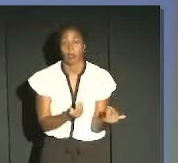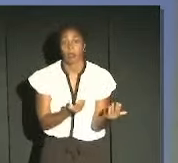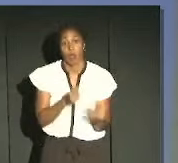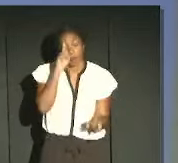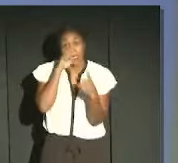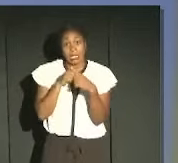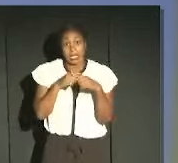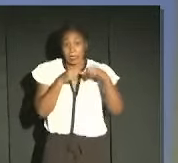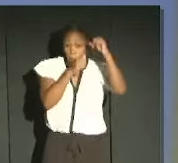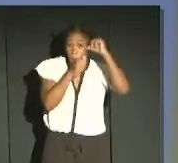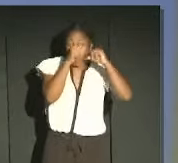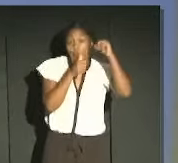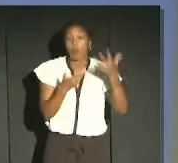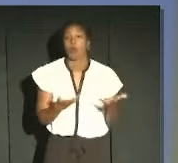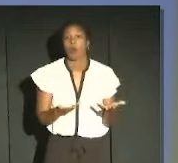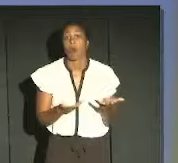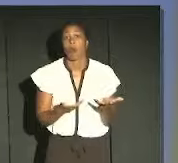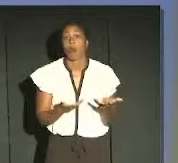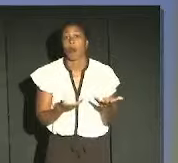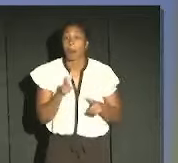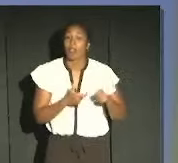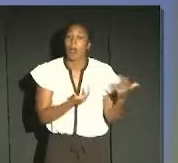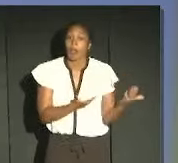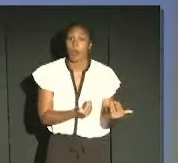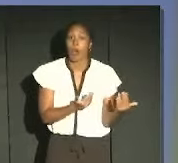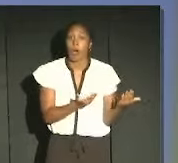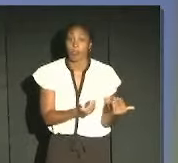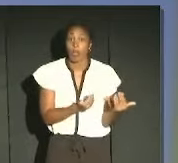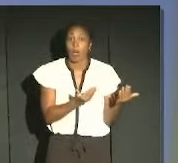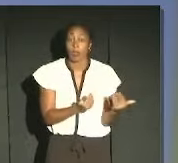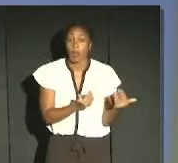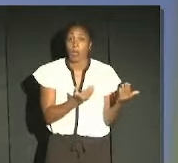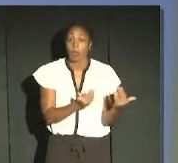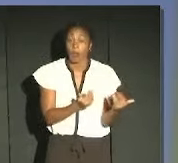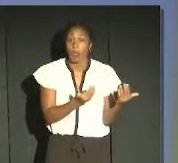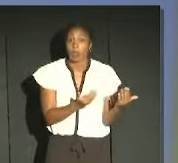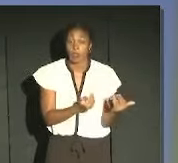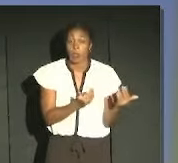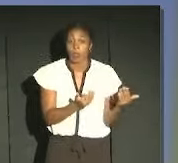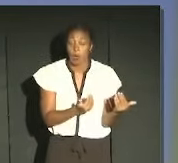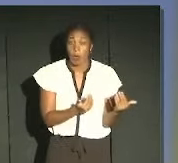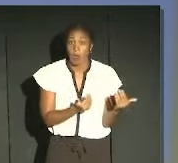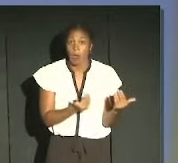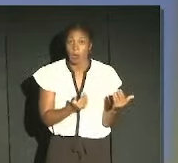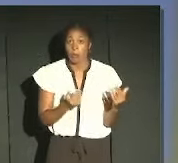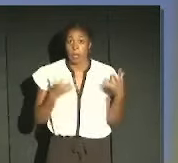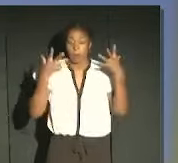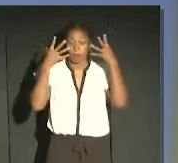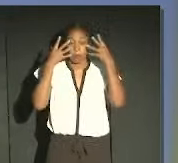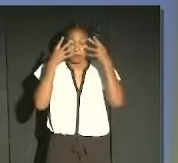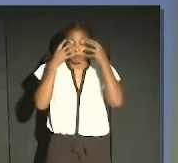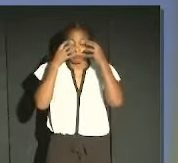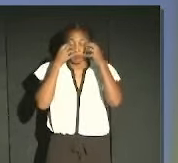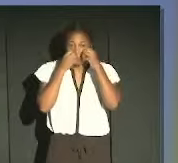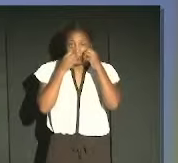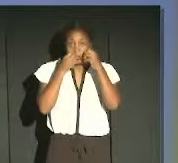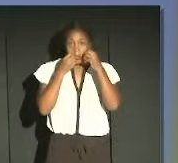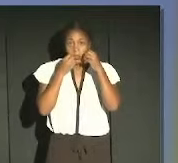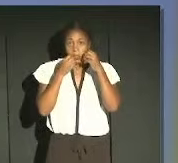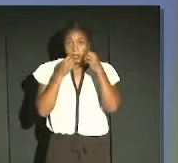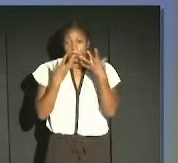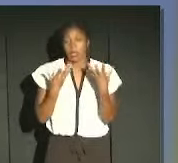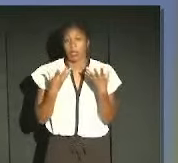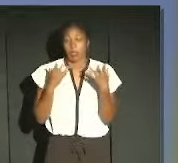catarace parce que ils sont en attente ensuite vous n'avez plus de lumière qui vient la déprime il salite il y a des